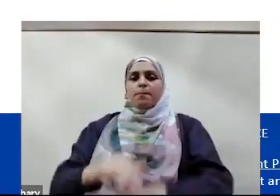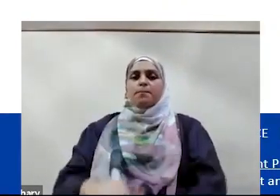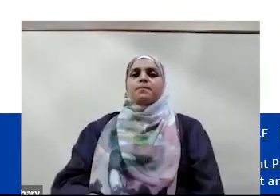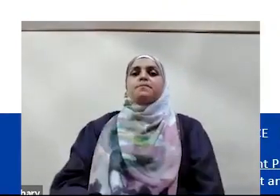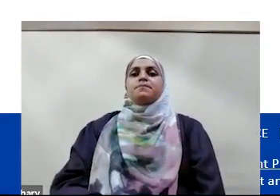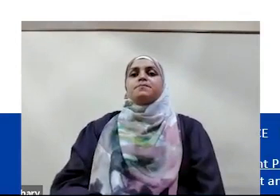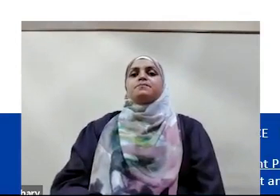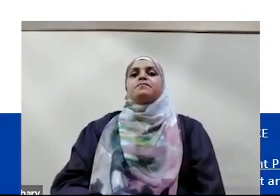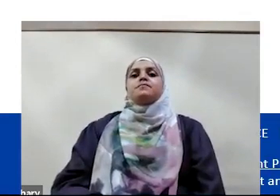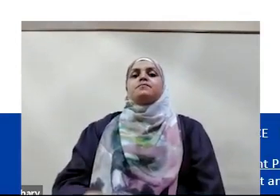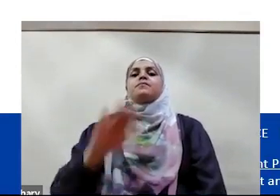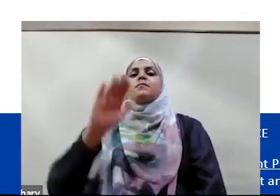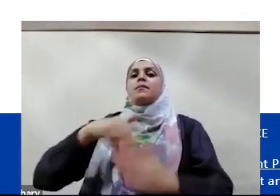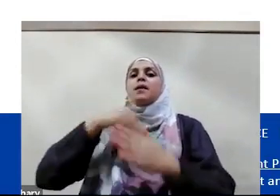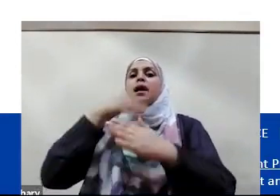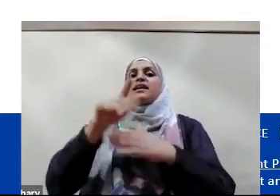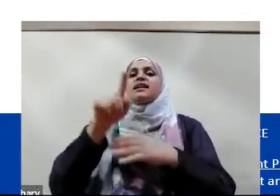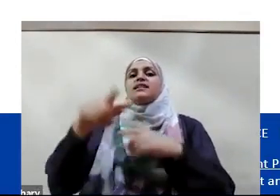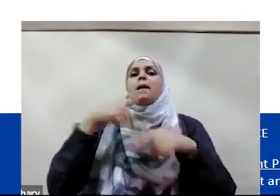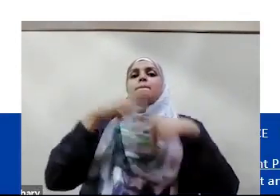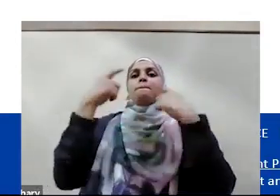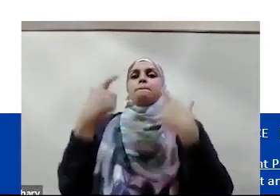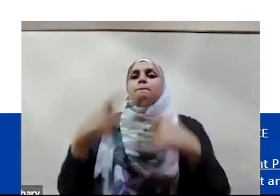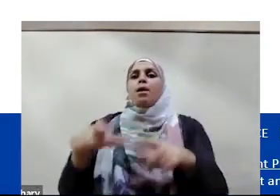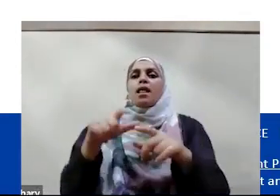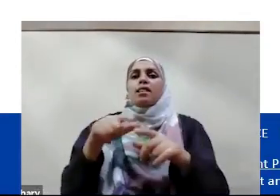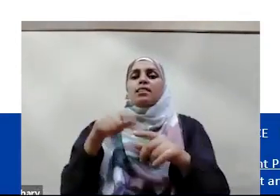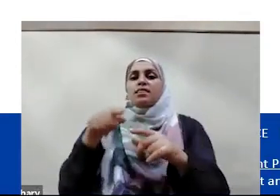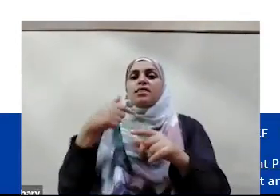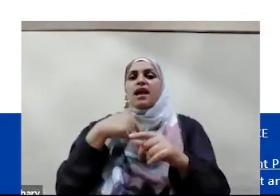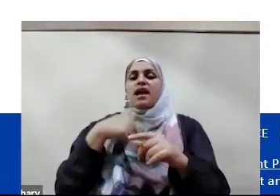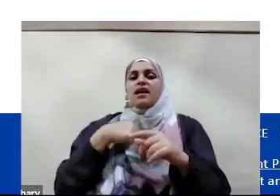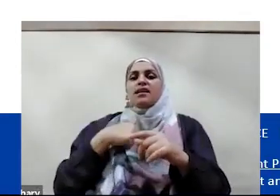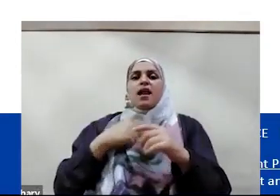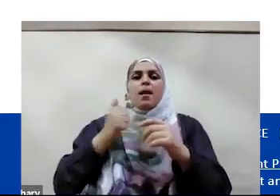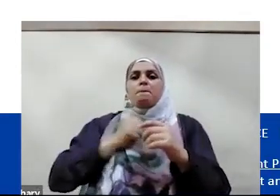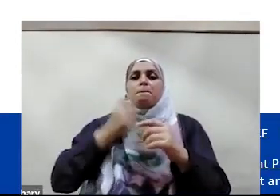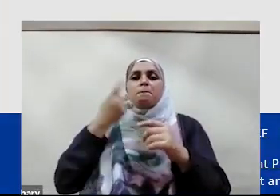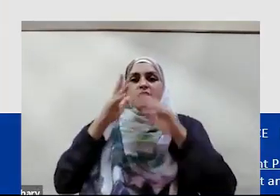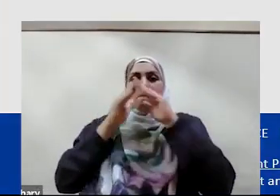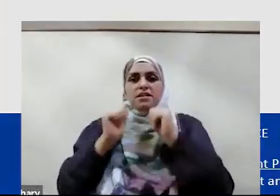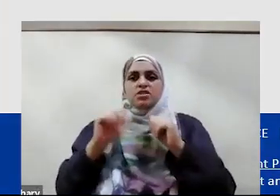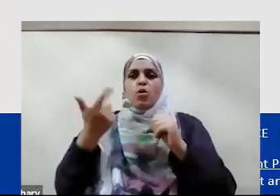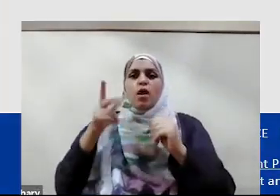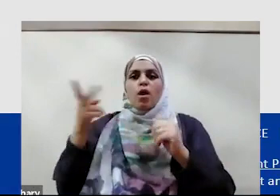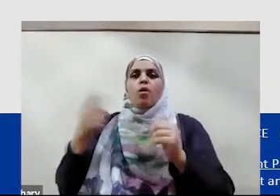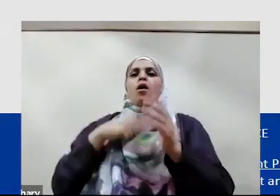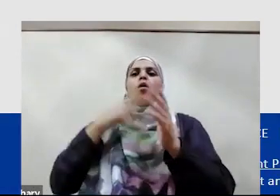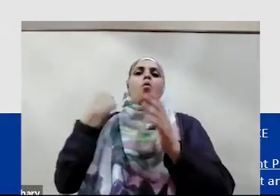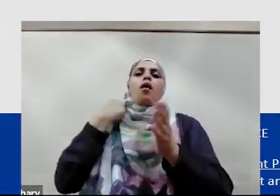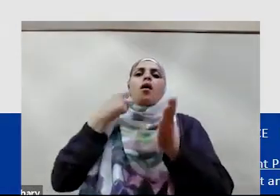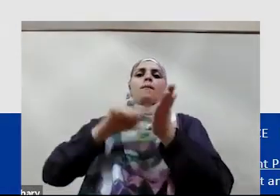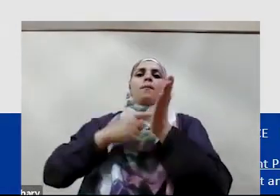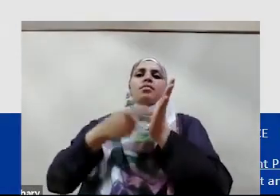بيبقى فيه كمان البلد اللي أنا الجنسية ورقم البطاقة.